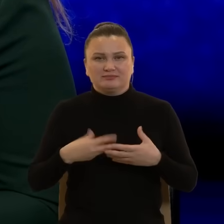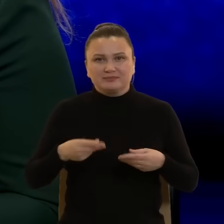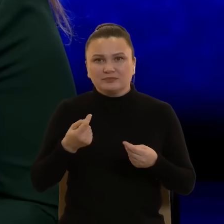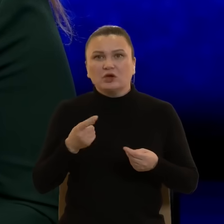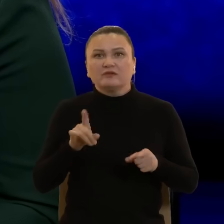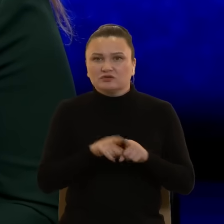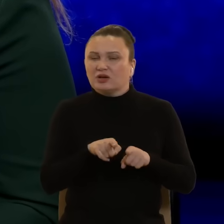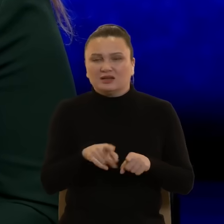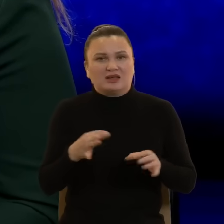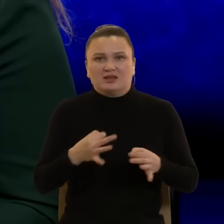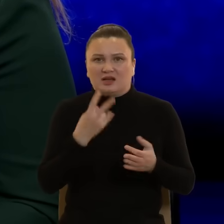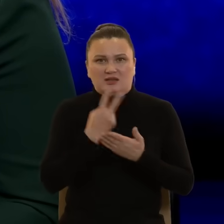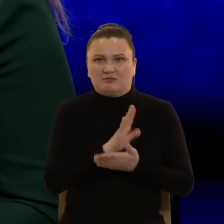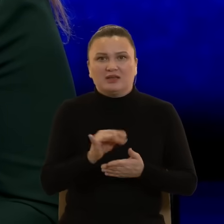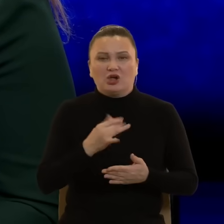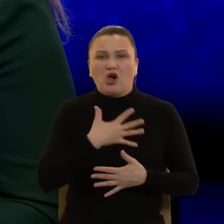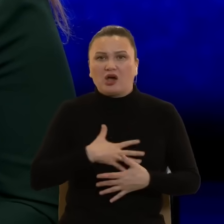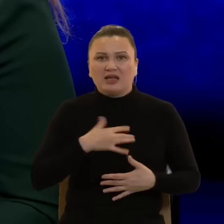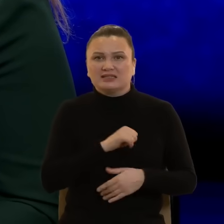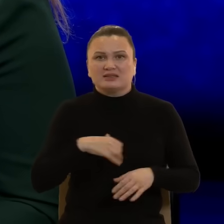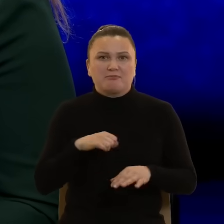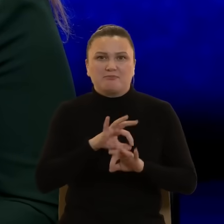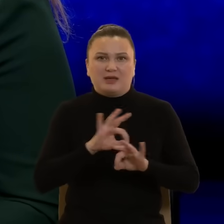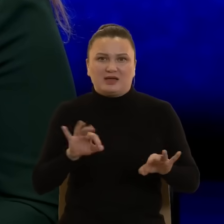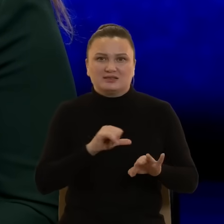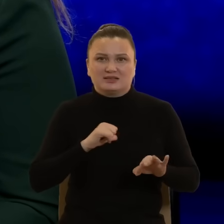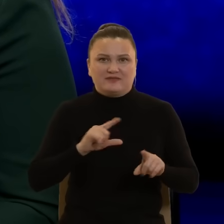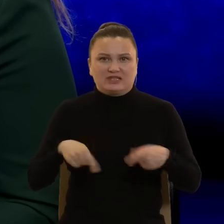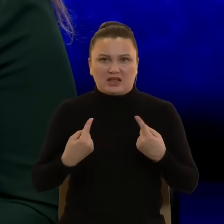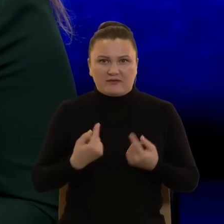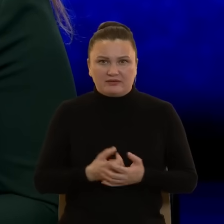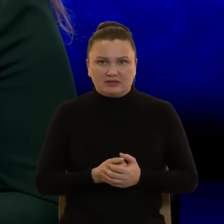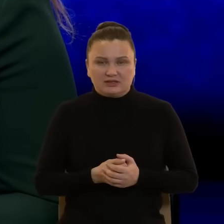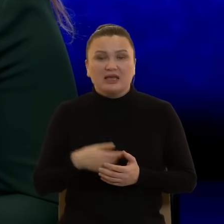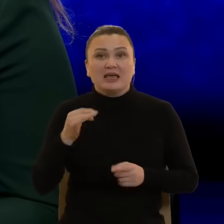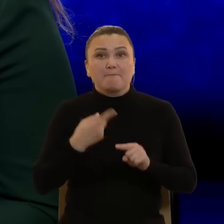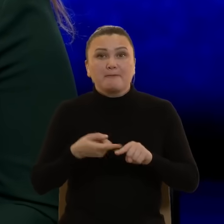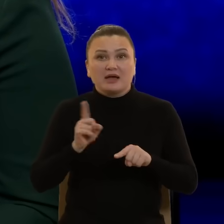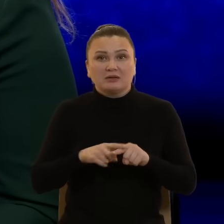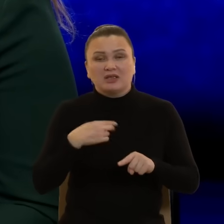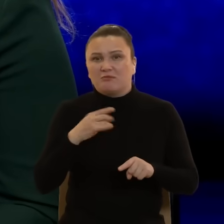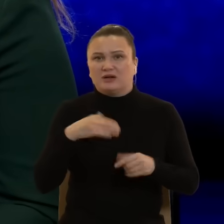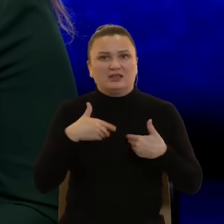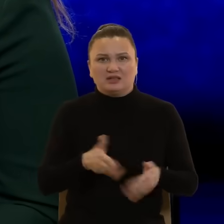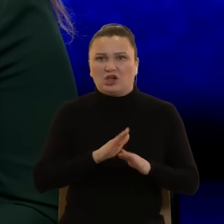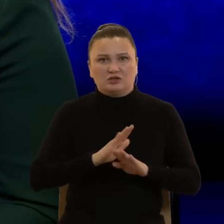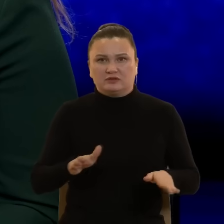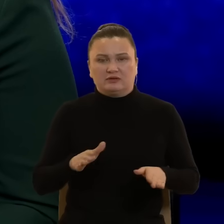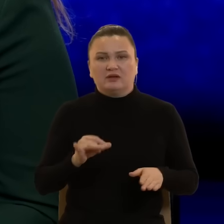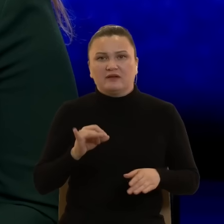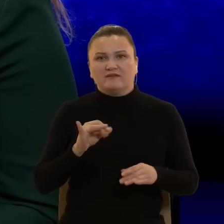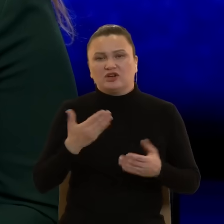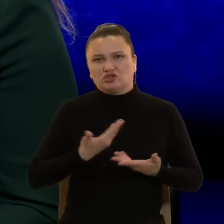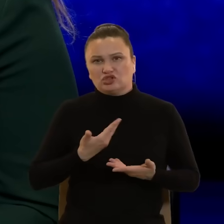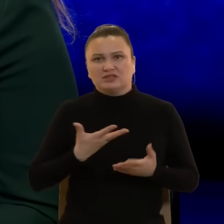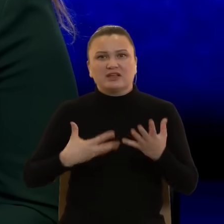он клинически никак не проявляется, и организм его сам прекрасно восстанавливает. Собственно, и поэтому я бы не рекомендовала в рутинной